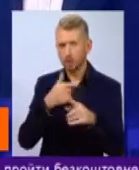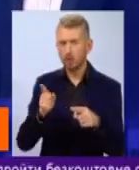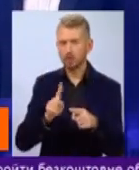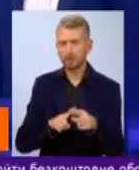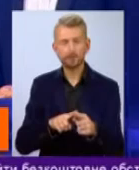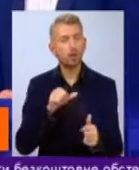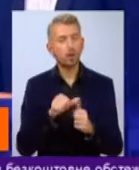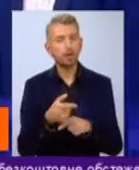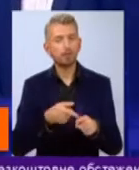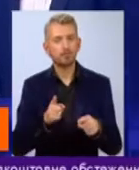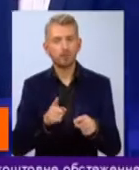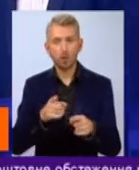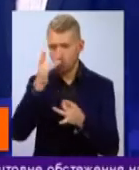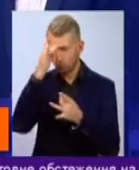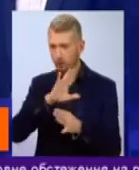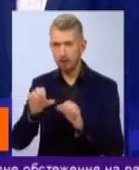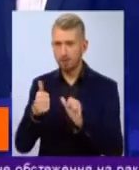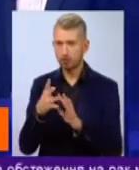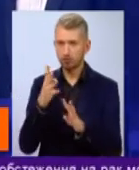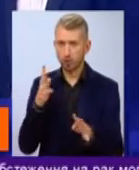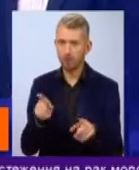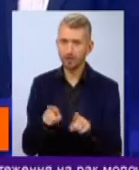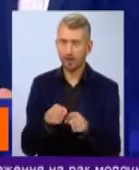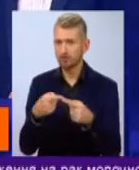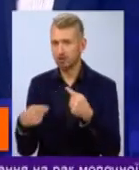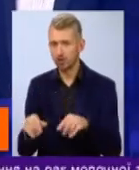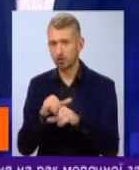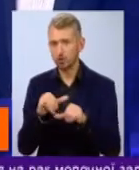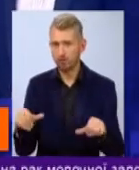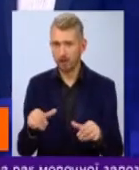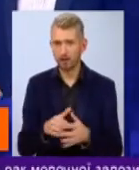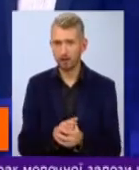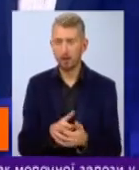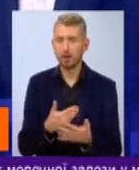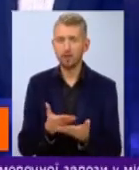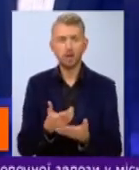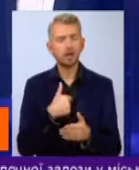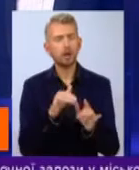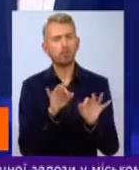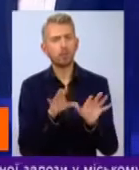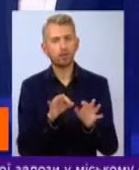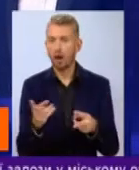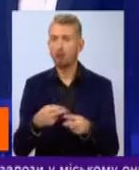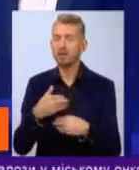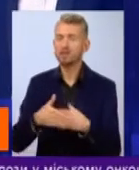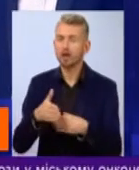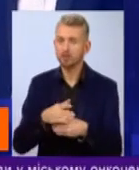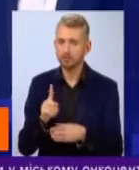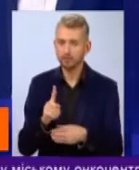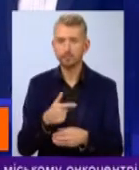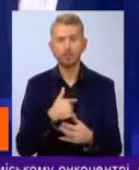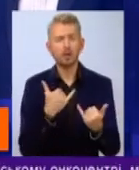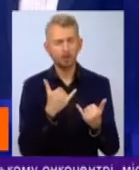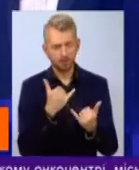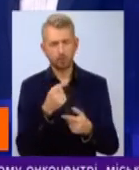Окрім цього, в нас є не першочергова, мені здається, вона так чи інакше розвивається. Я зараз поясню. Справа в тому, що в нас є ще безкарність. Я зараз до